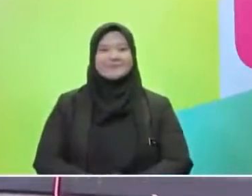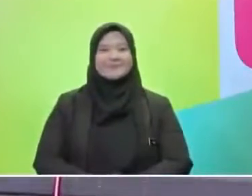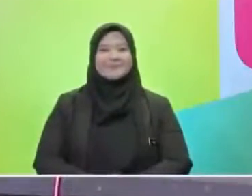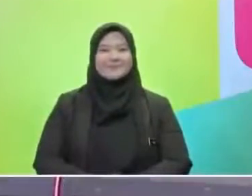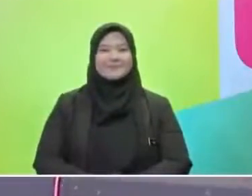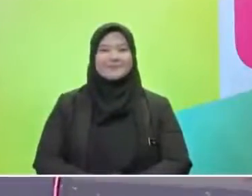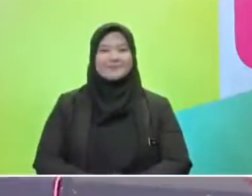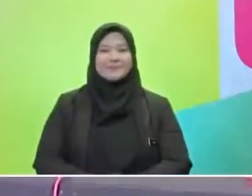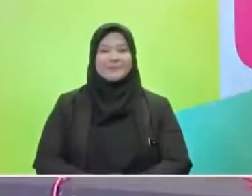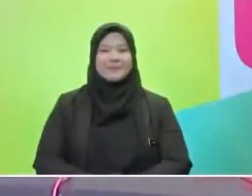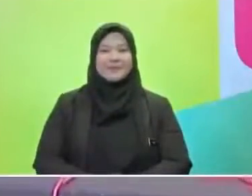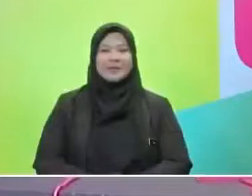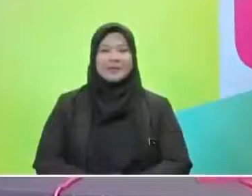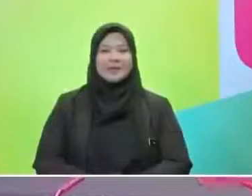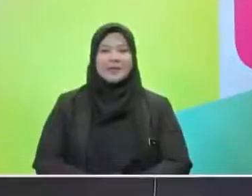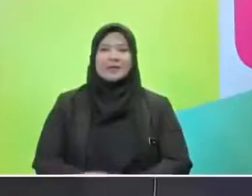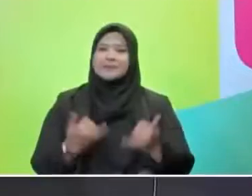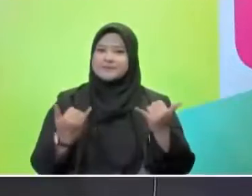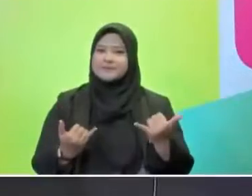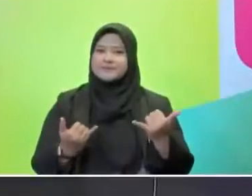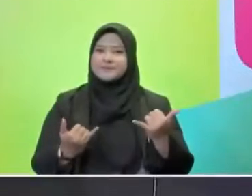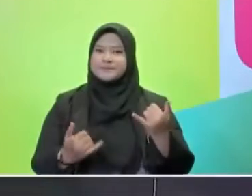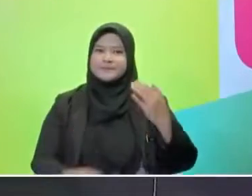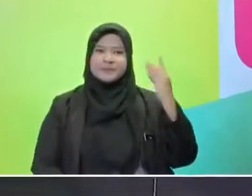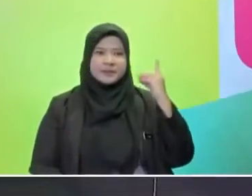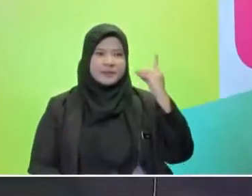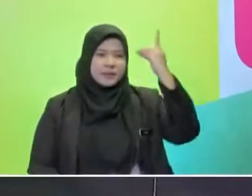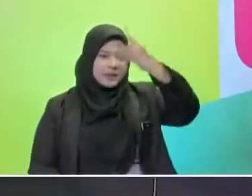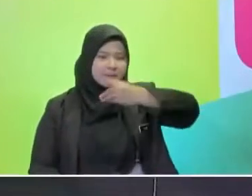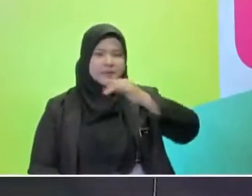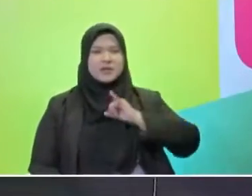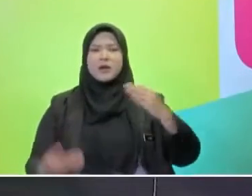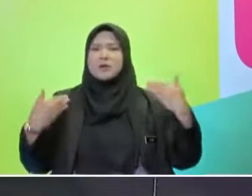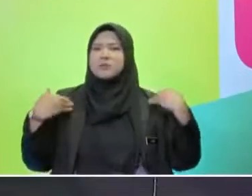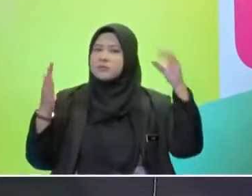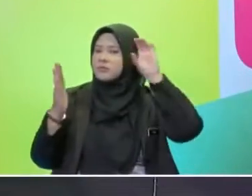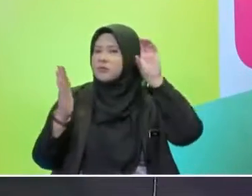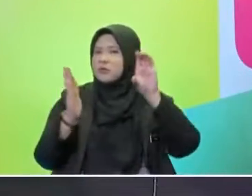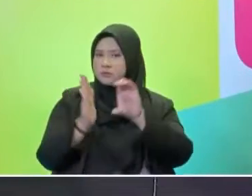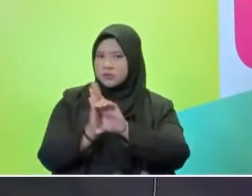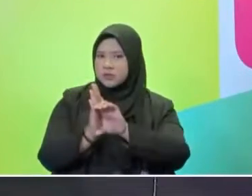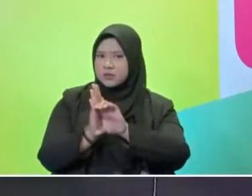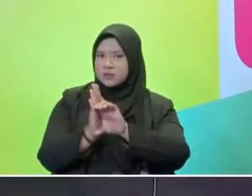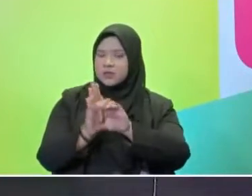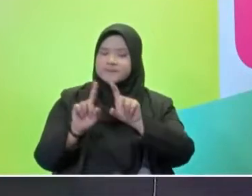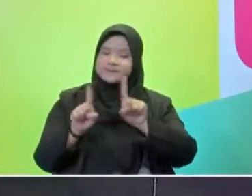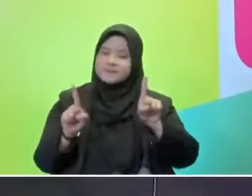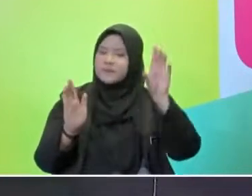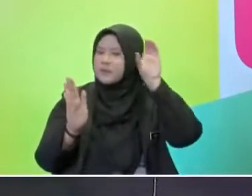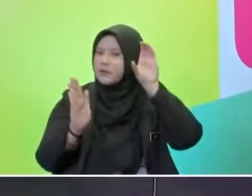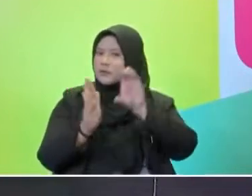Rusyaida. Cikgu, di hadapan saya ni ada gambar-gambar. Tapi ni gambar-gambar apa dan apa aktiviti yang kita nak buat ni, cikgu?